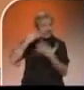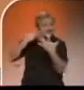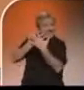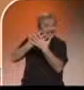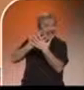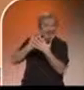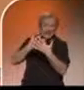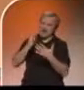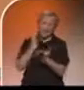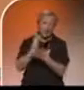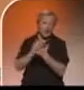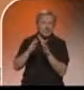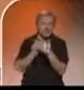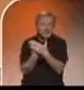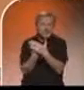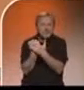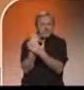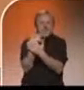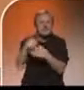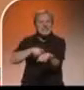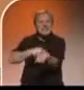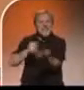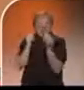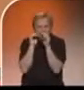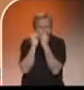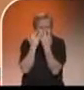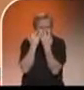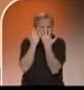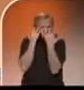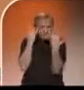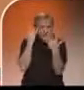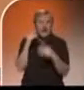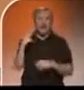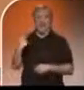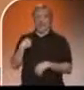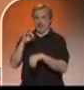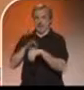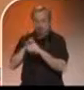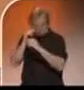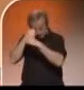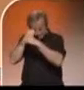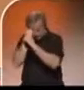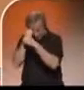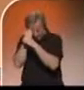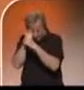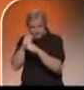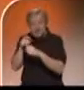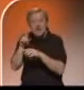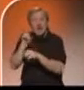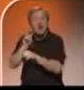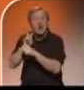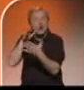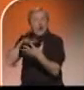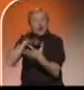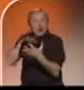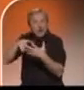dorostlé cévy. A my sledujeme ten vývoj, který buď to může být normální,